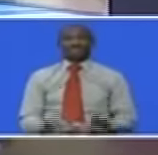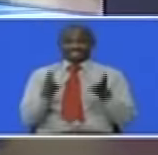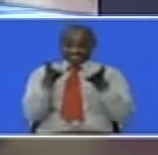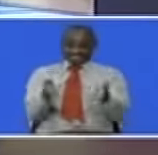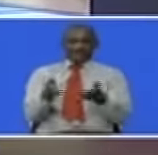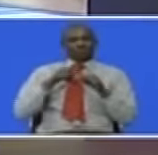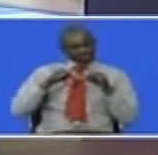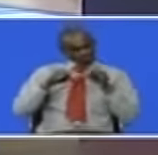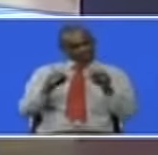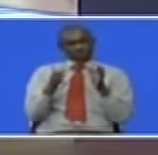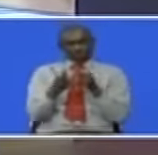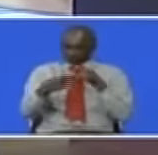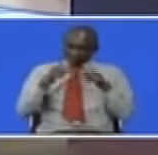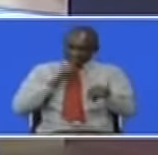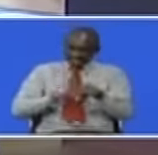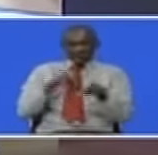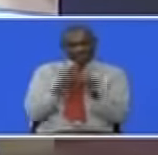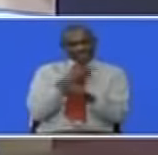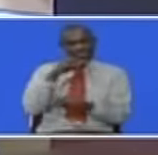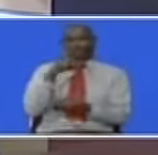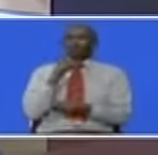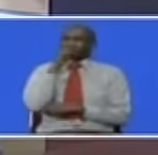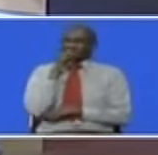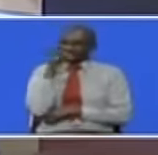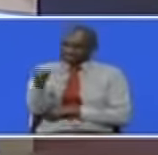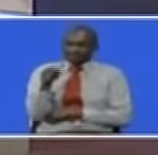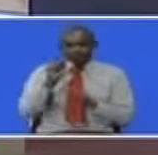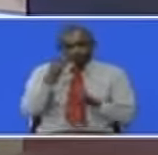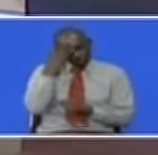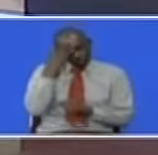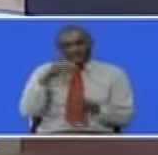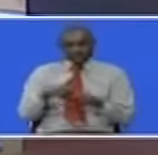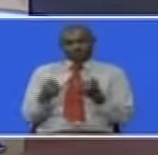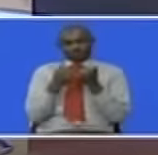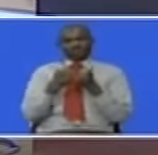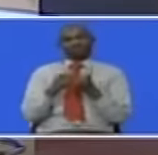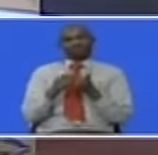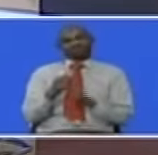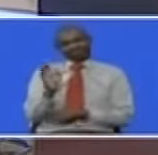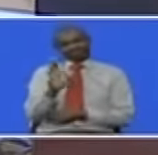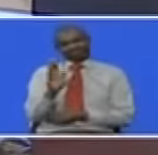Mtazamaji, tunaendelea katika mdoso kwa mrefu kutoka Tanzania kwenye KTN News. Endelea kuwa nasi.